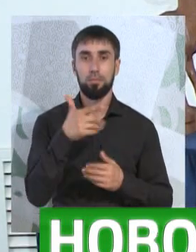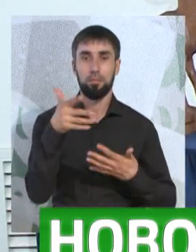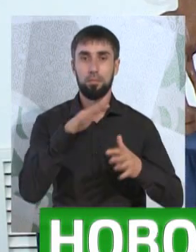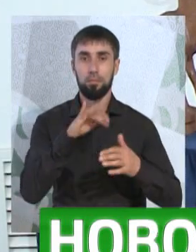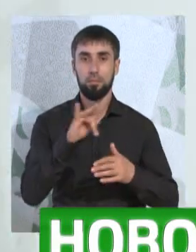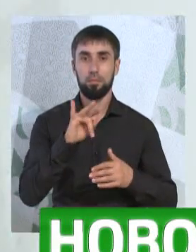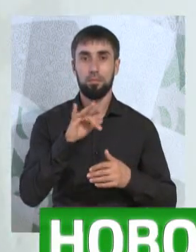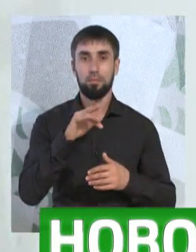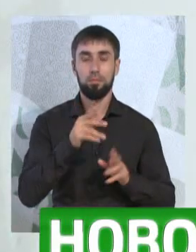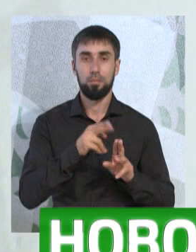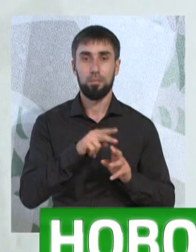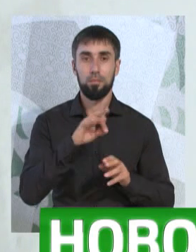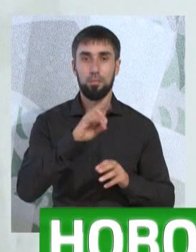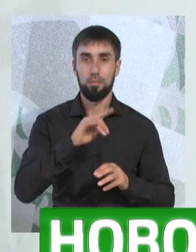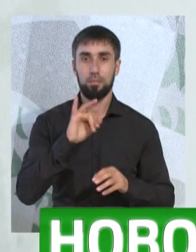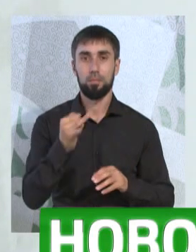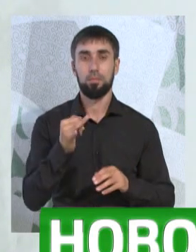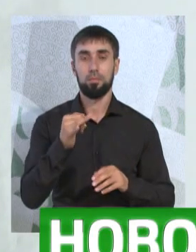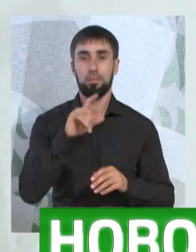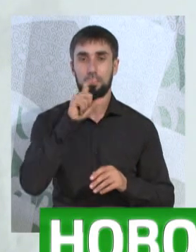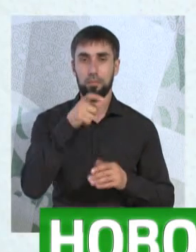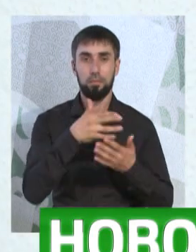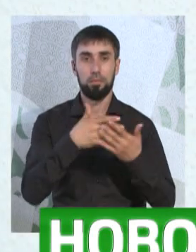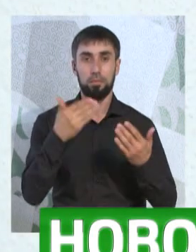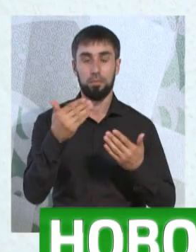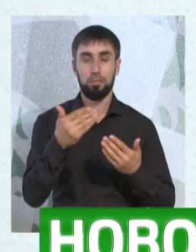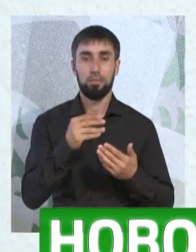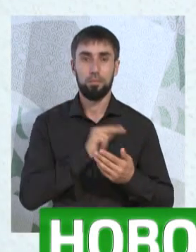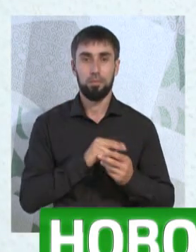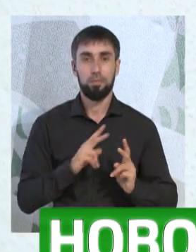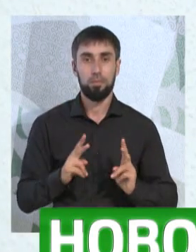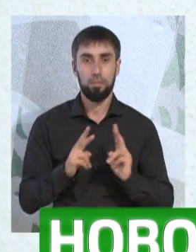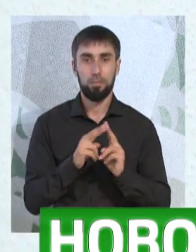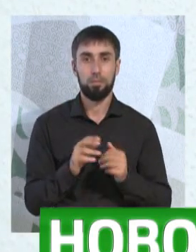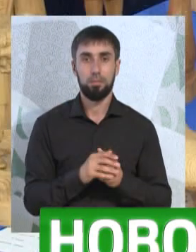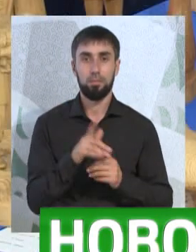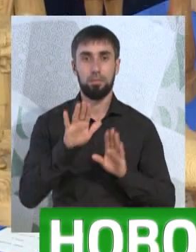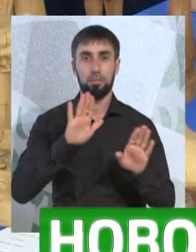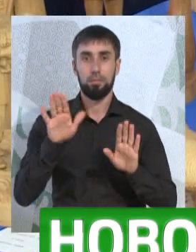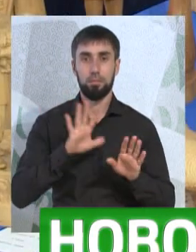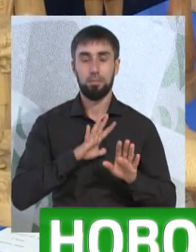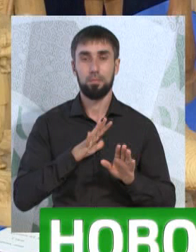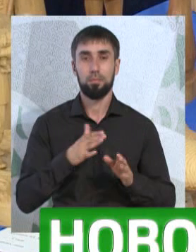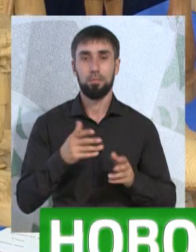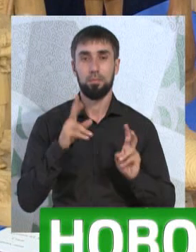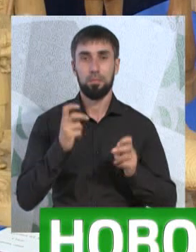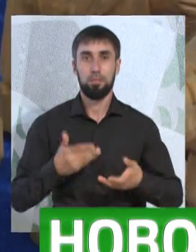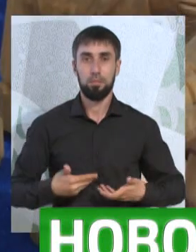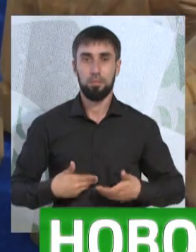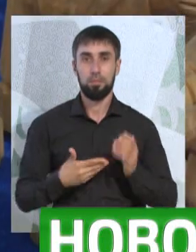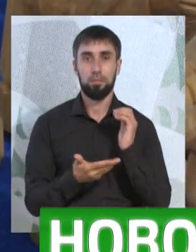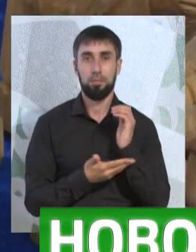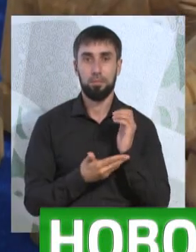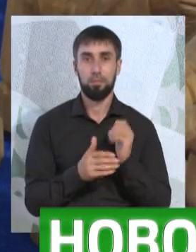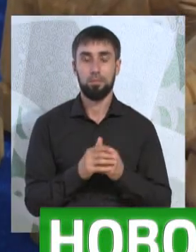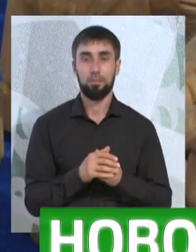стадо, лошади, башни, орел со змеей – все эти скульптурные композиции представлены на выставке «Живое дерево». Такое название